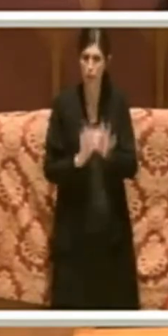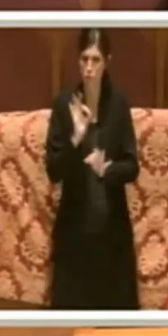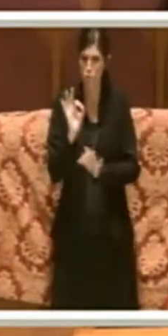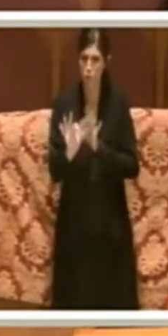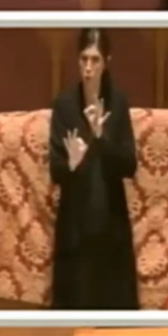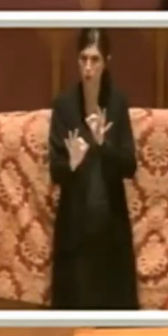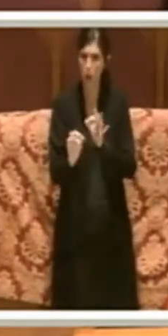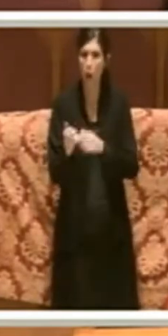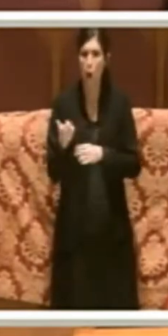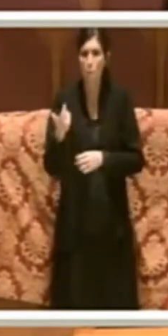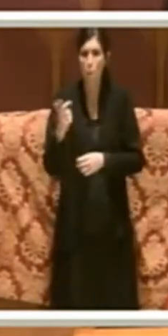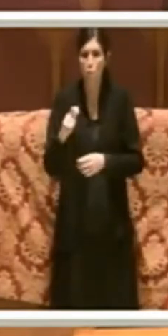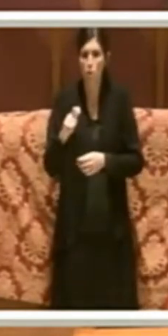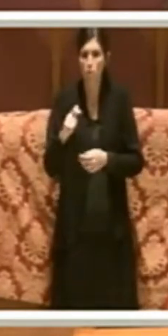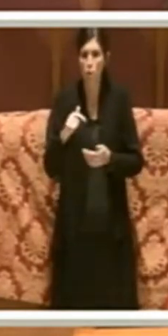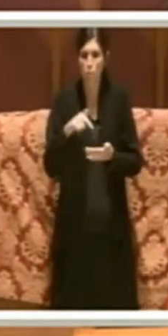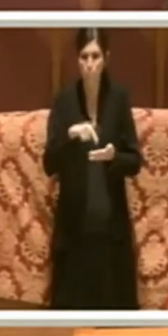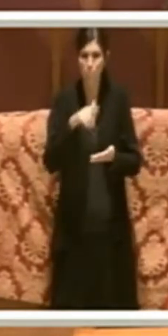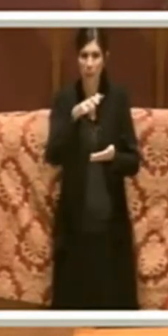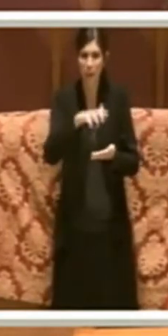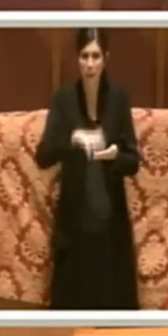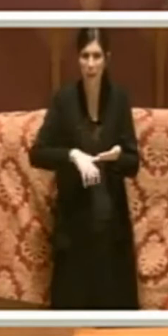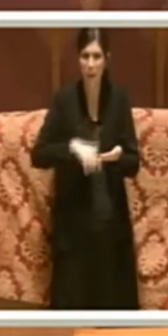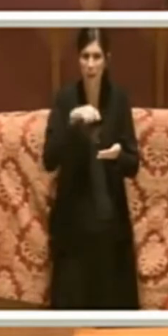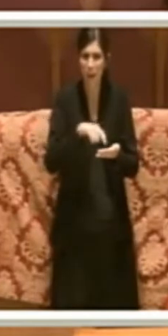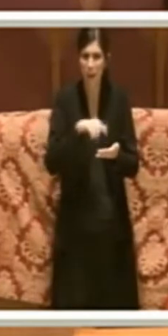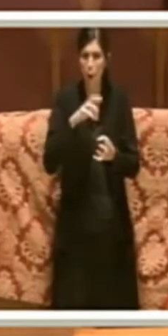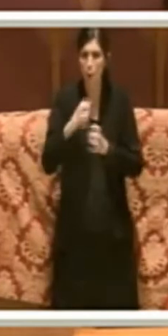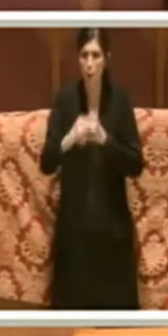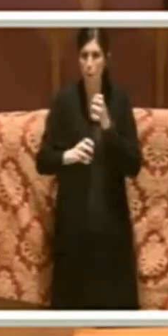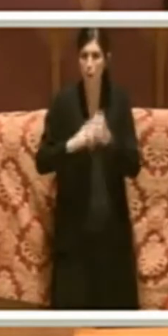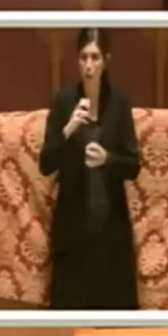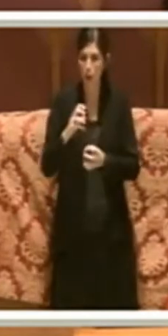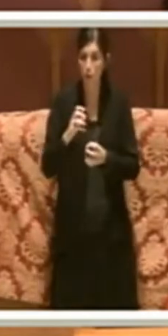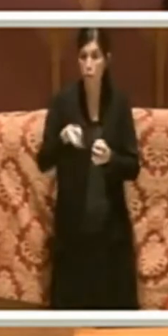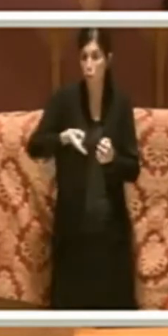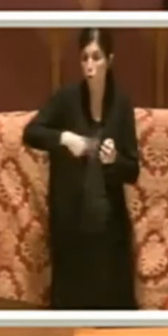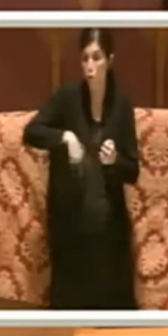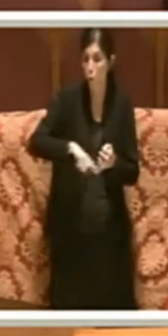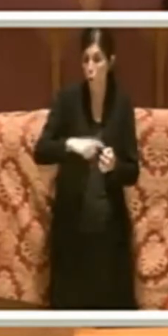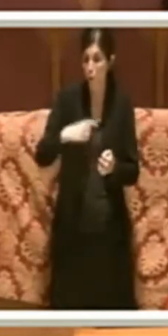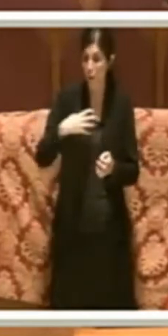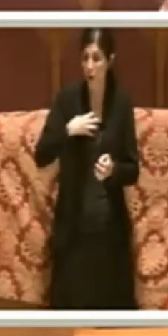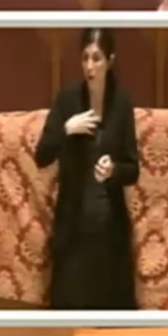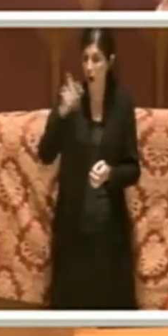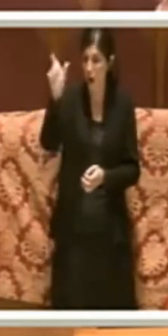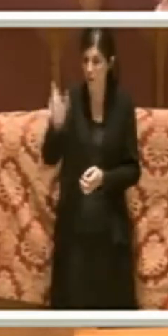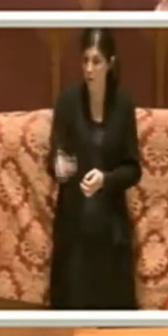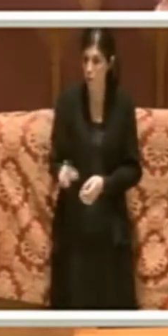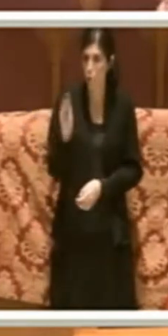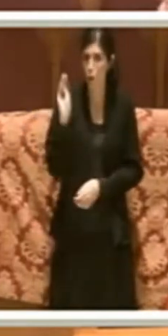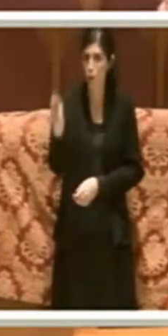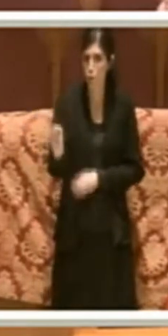complesso. Abbiamo fatto delle domande all'assessore, dopodiché